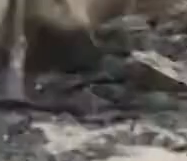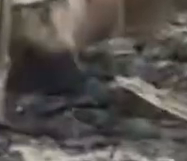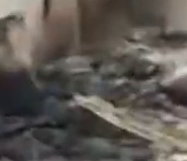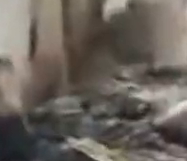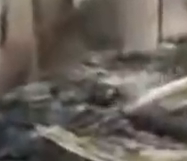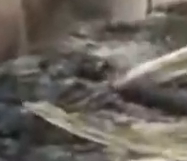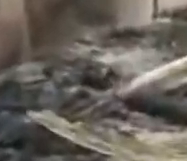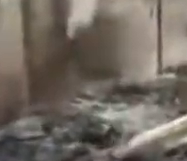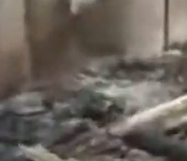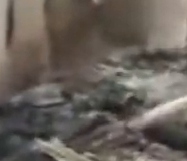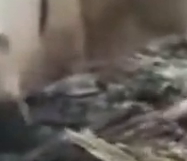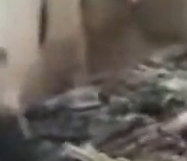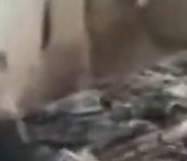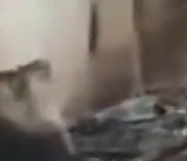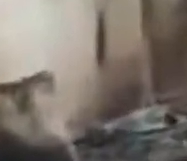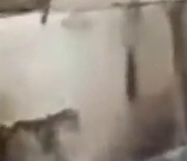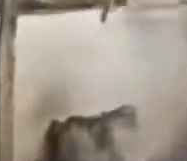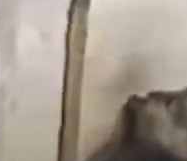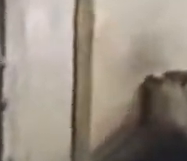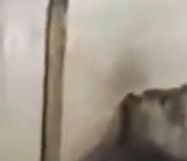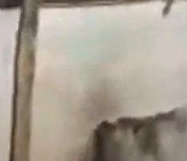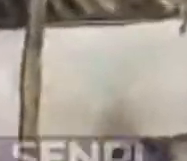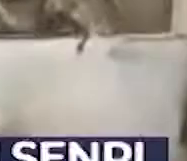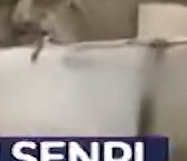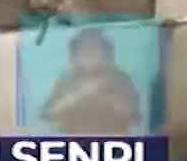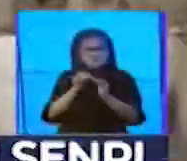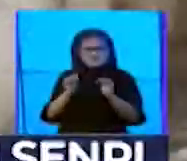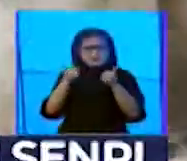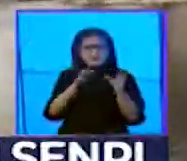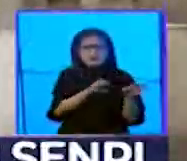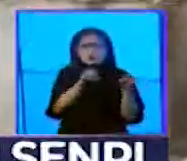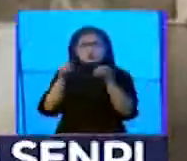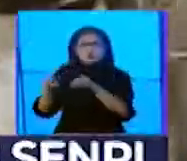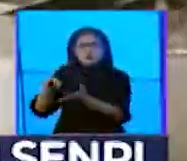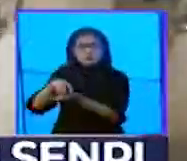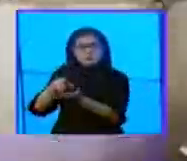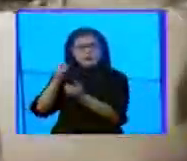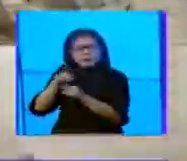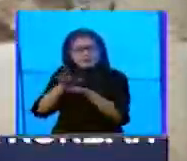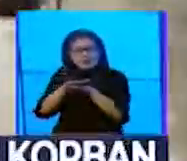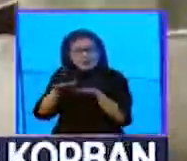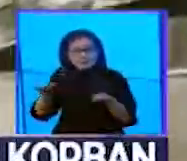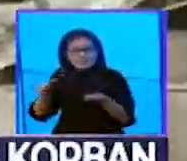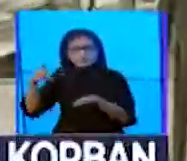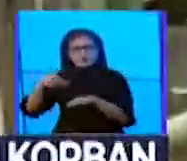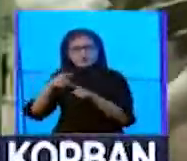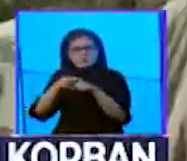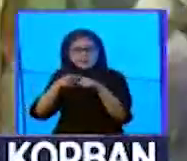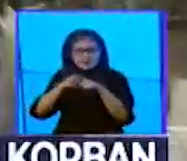rumah warga warga korban selama telah diungsikan ke lokasi yang lebih aman tim dari Polda Sulawesi Tengah memberikan pendampingan